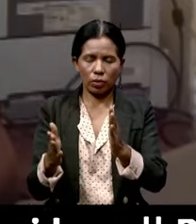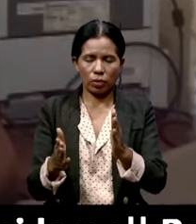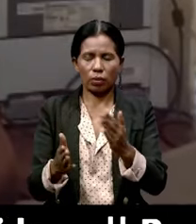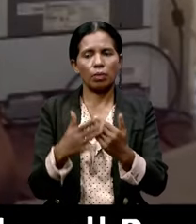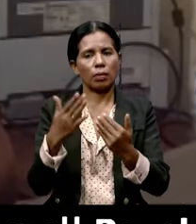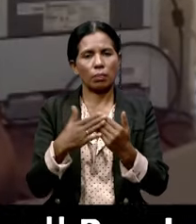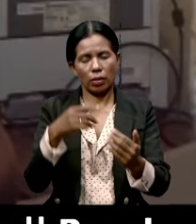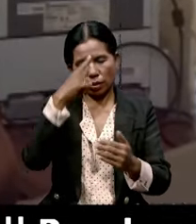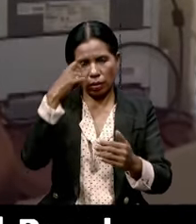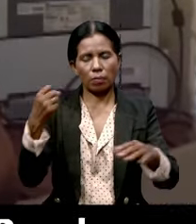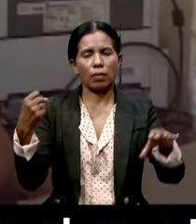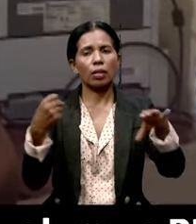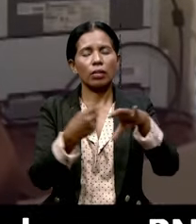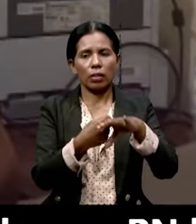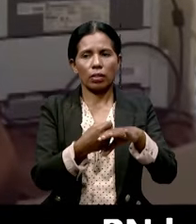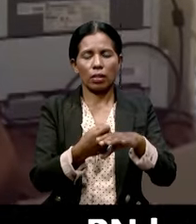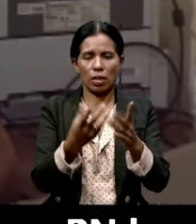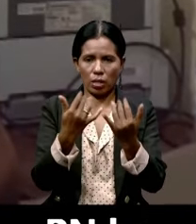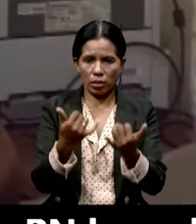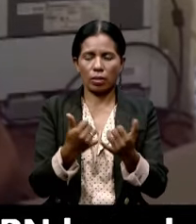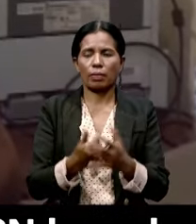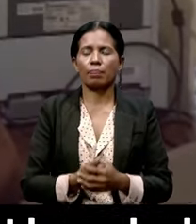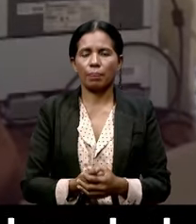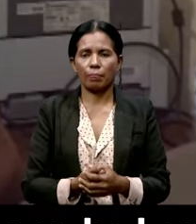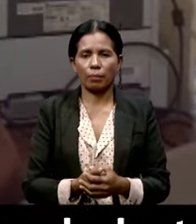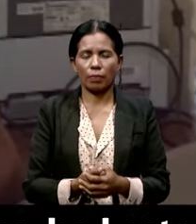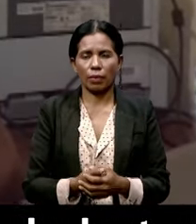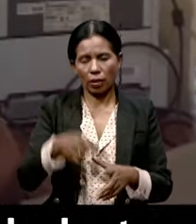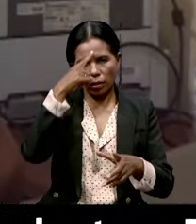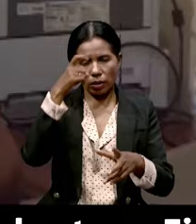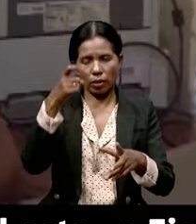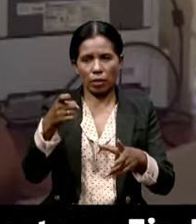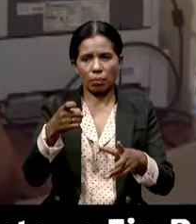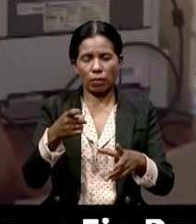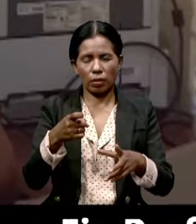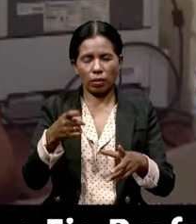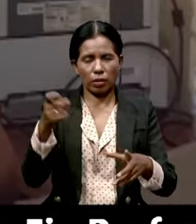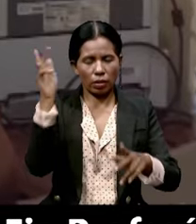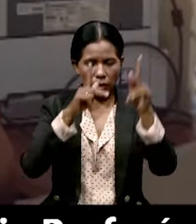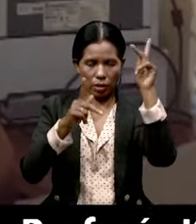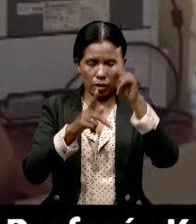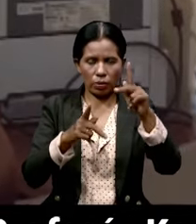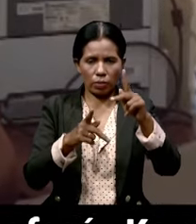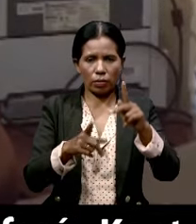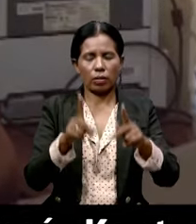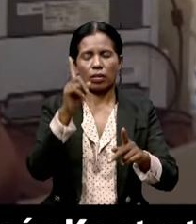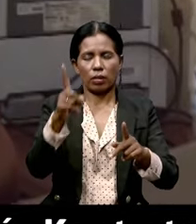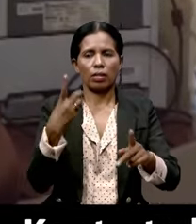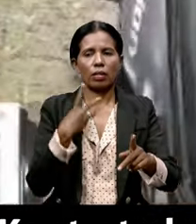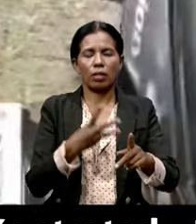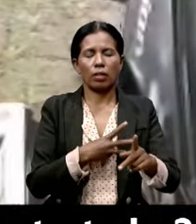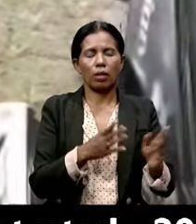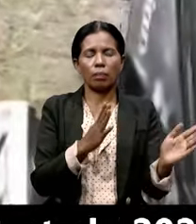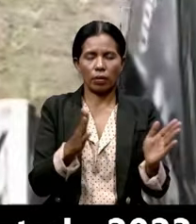tama asidenti. Agor rau ka tama kaso uniku, asidenti uniku. Ini memang kita proses